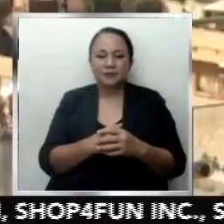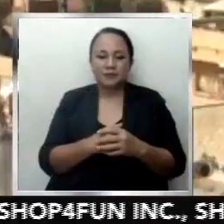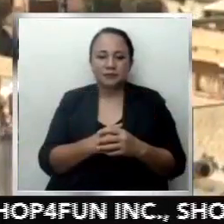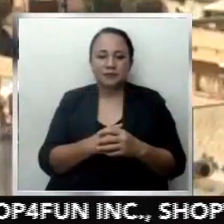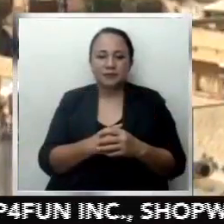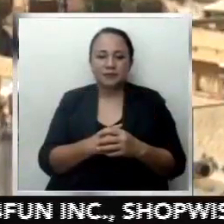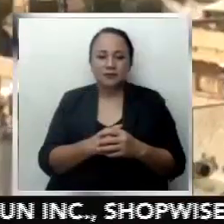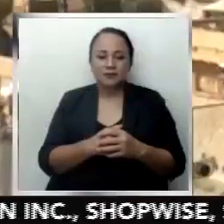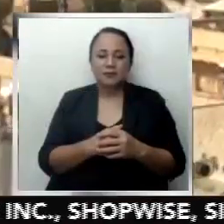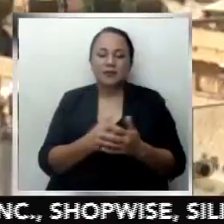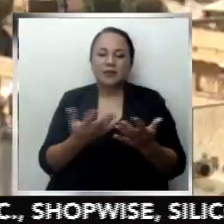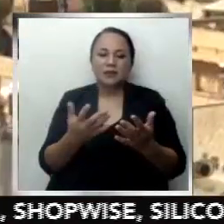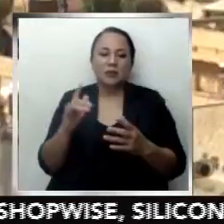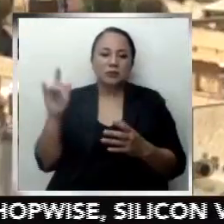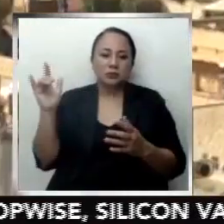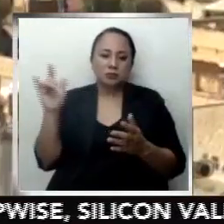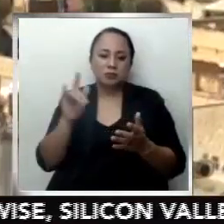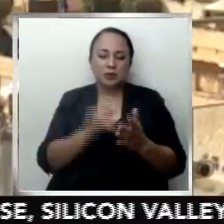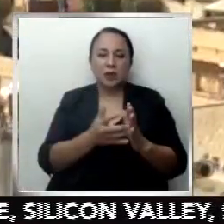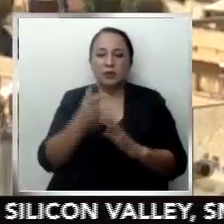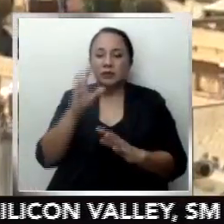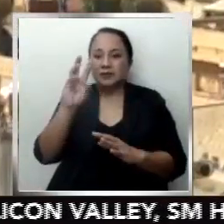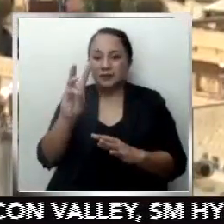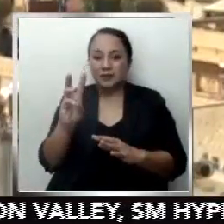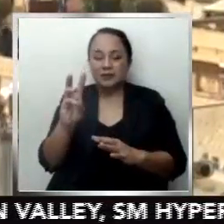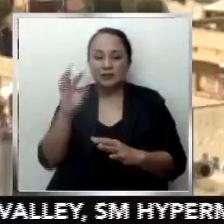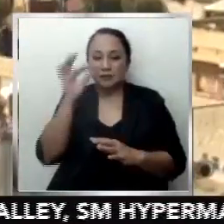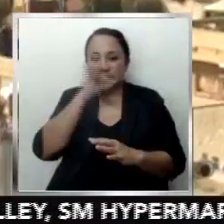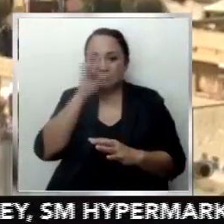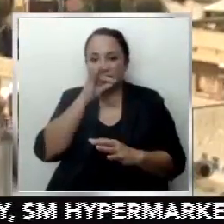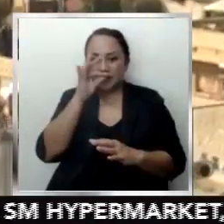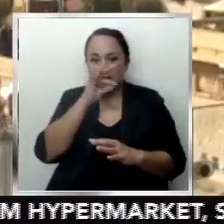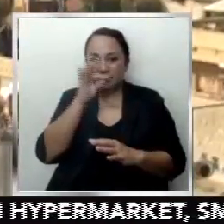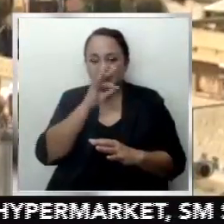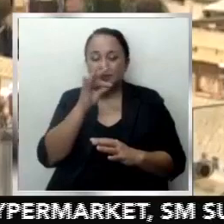nakauwi na ng bansang anim pang mga pilipinong nagpa-patrol